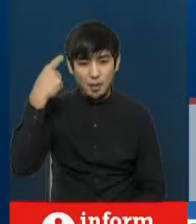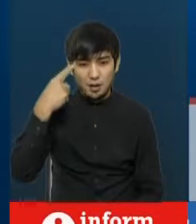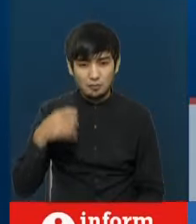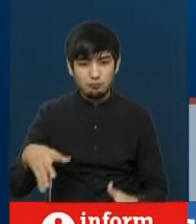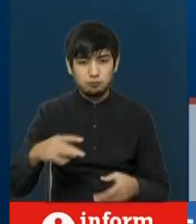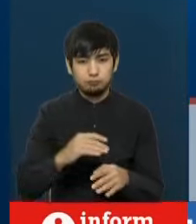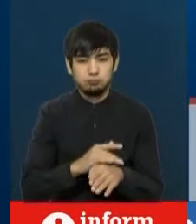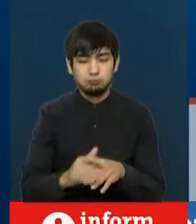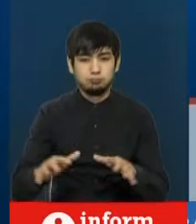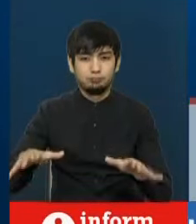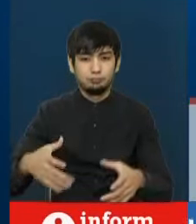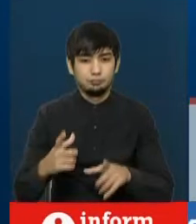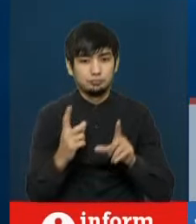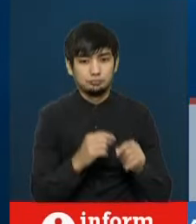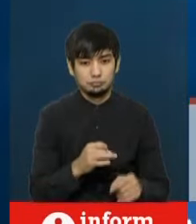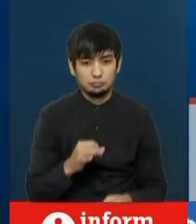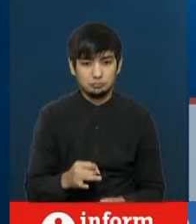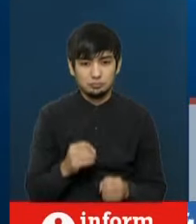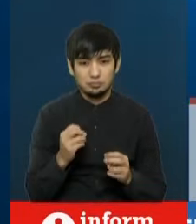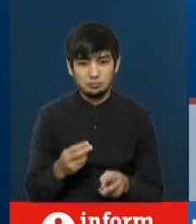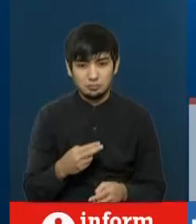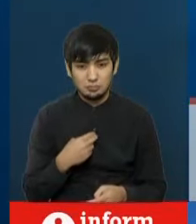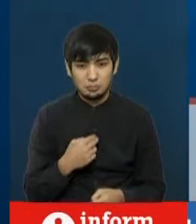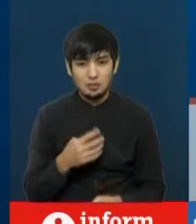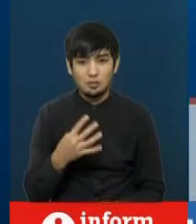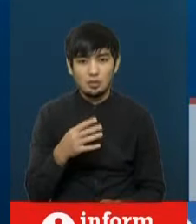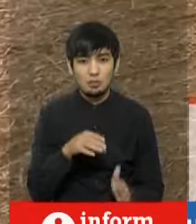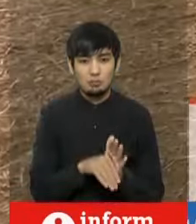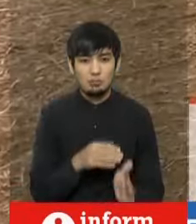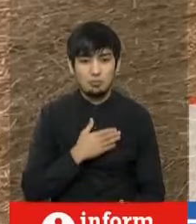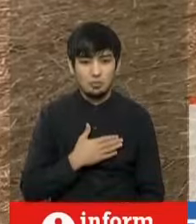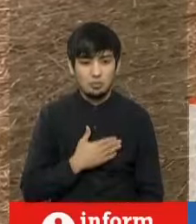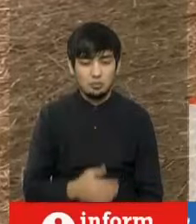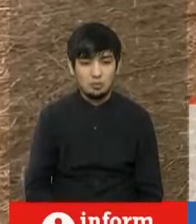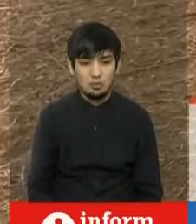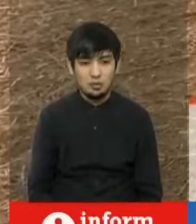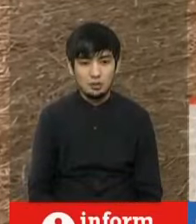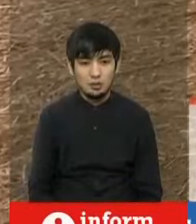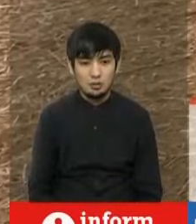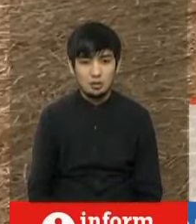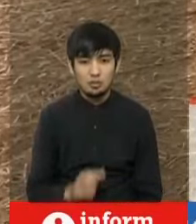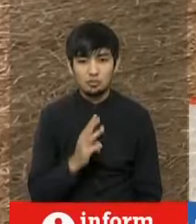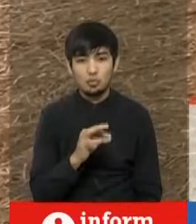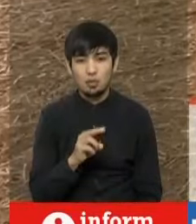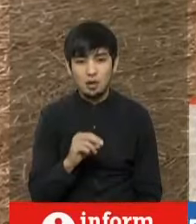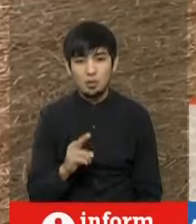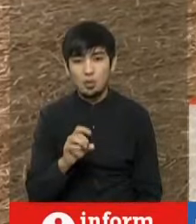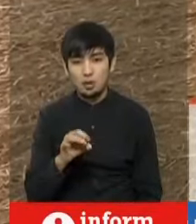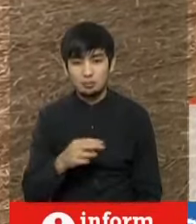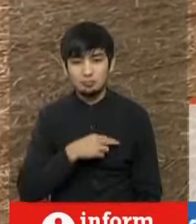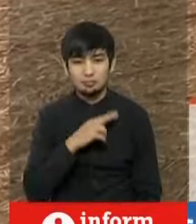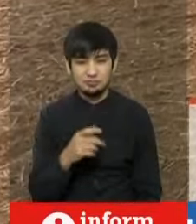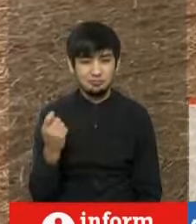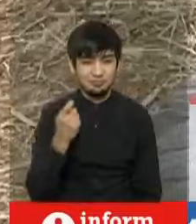қалды. Сол 170 малды түгел садаға деп ішінде 40 қой менікі. Айта кету керек, Шолақ қорғанда қойшы өлімінен